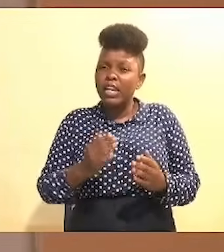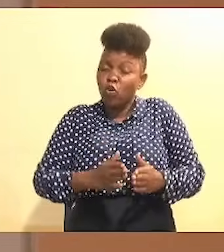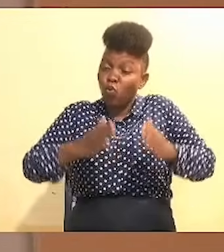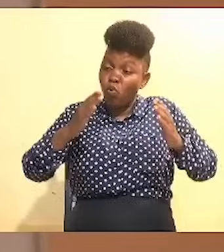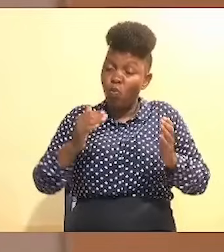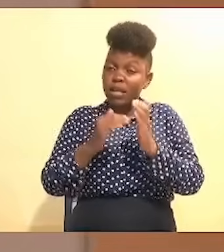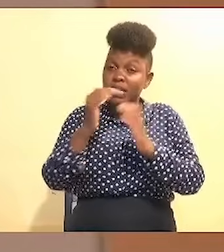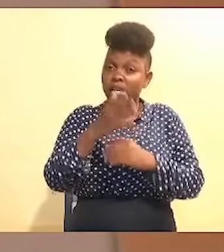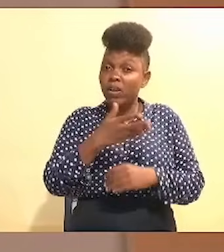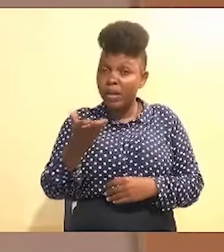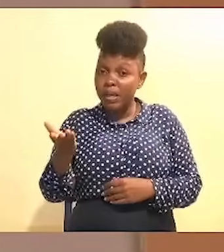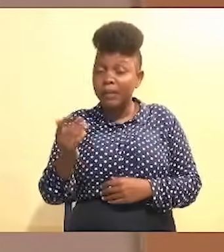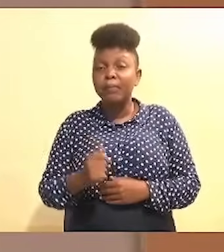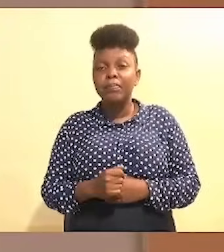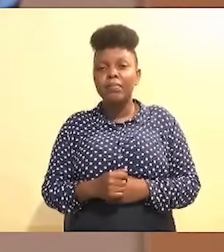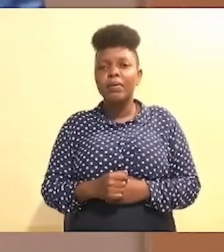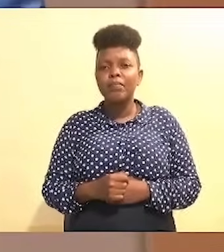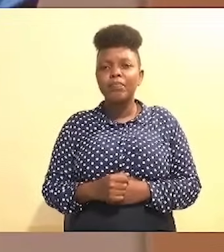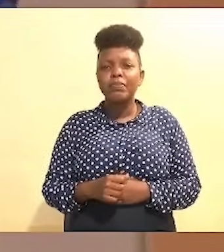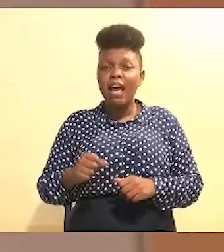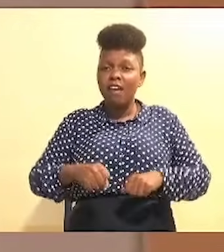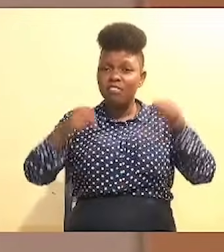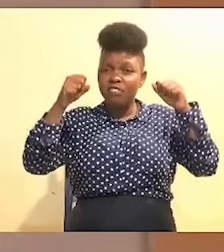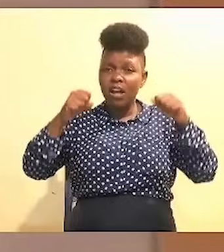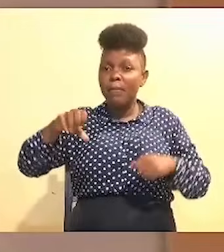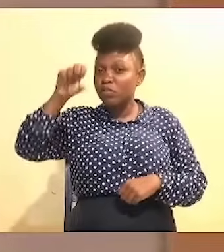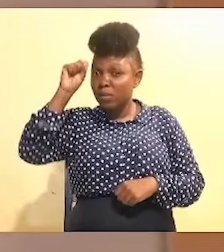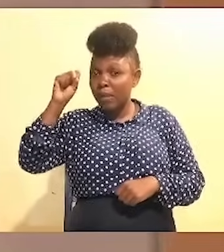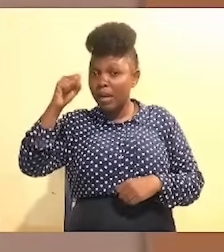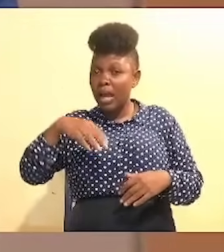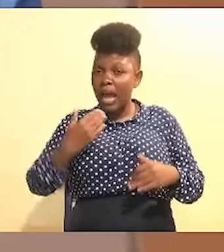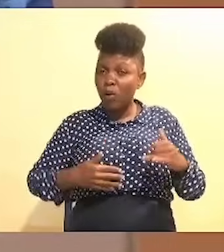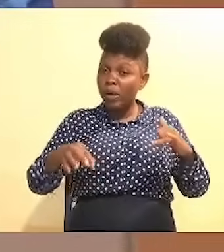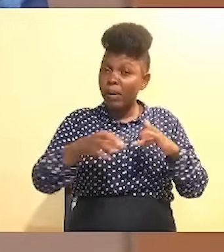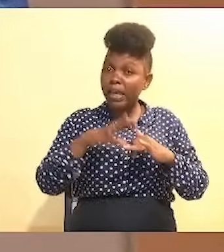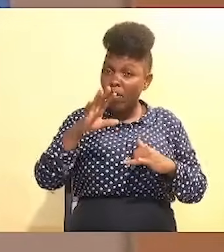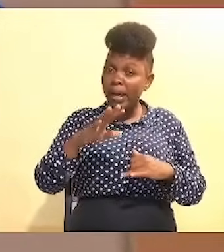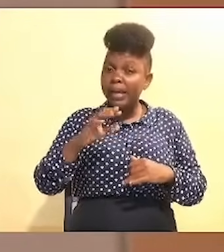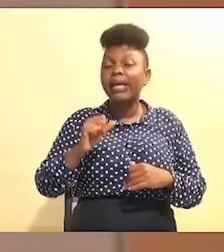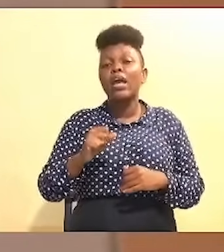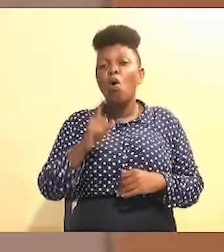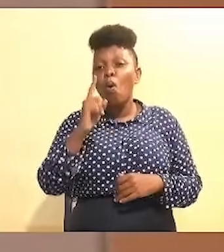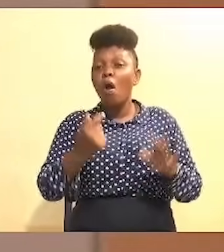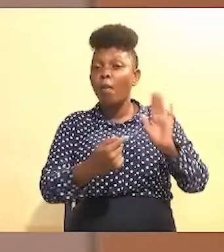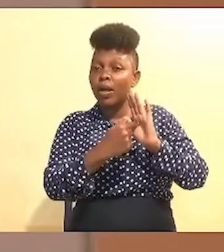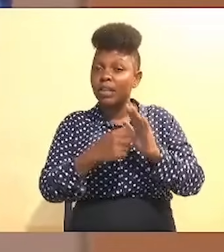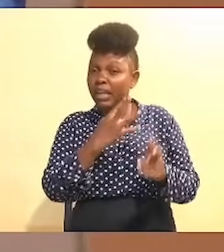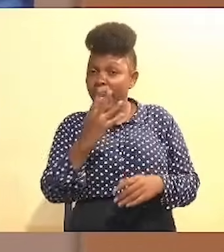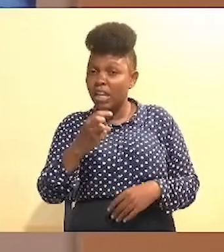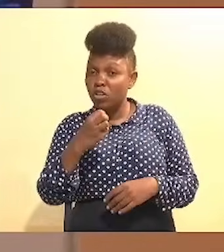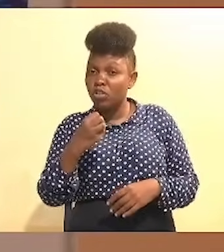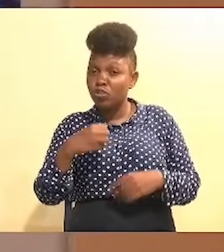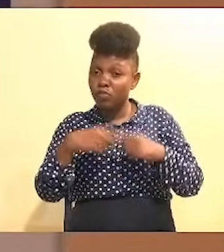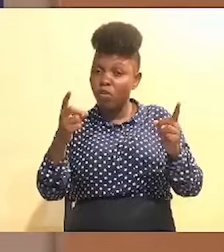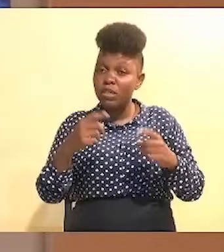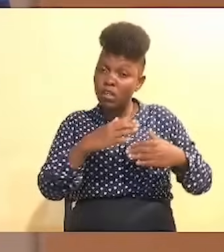lingine. Hivyo ndivyo inavyokuwa. Suleiman alikuwa na mke wake anaitwa Mishunem. Wao wanaonyesha aina hizi tofauti za upendo.